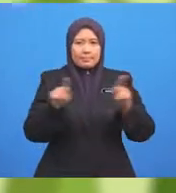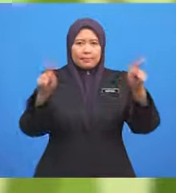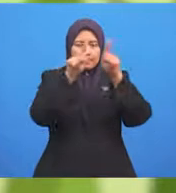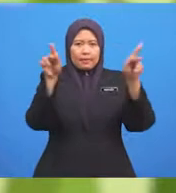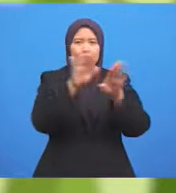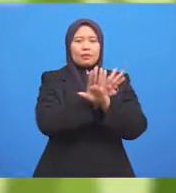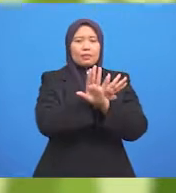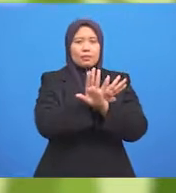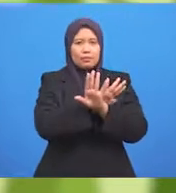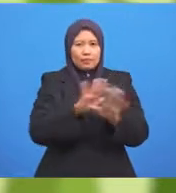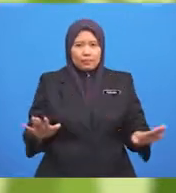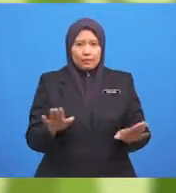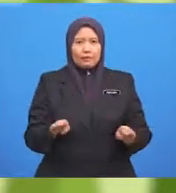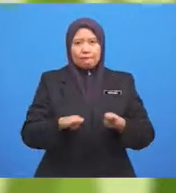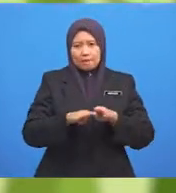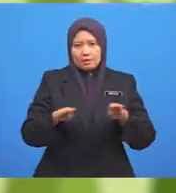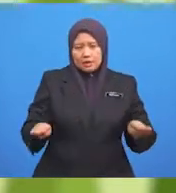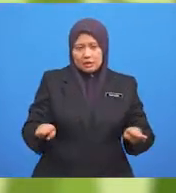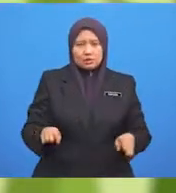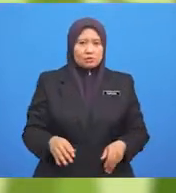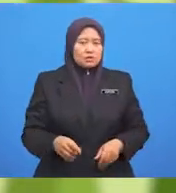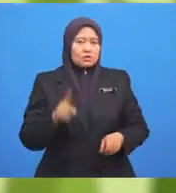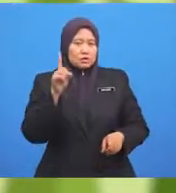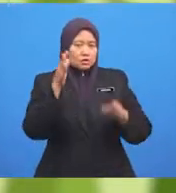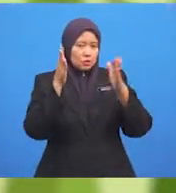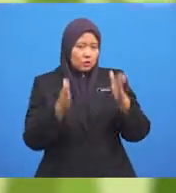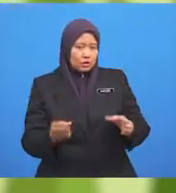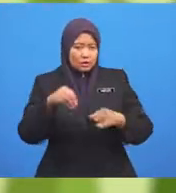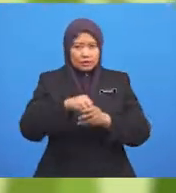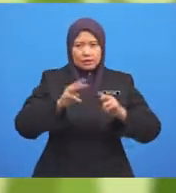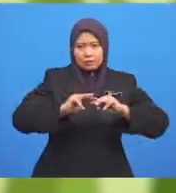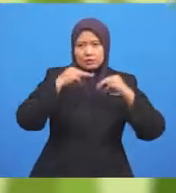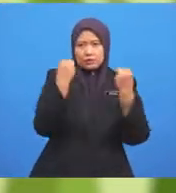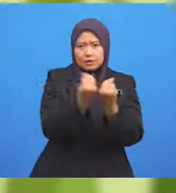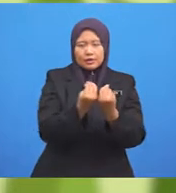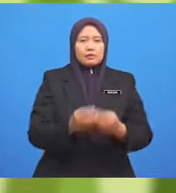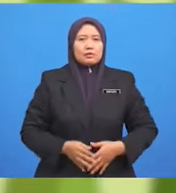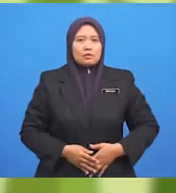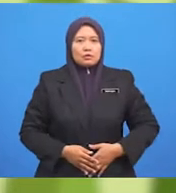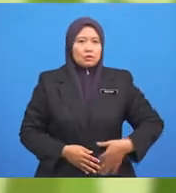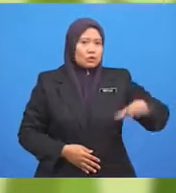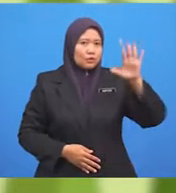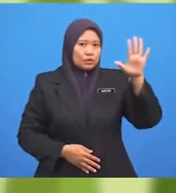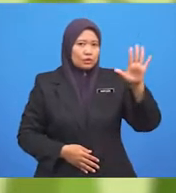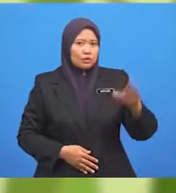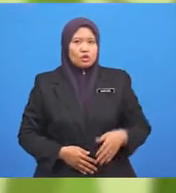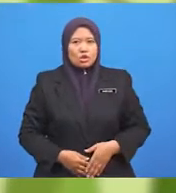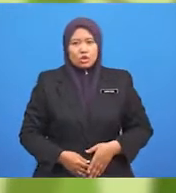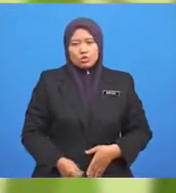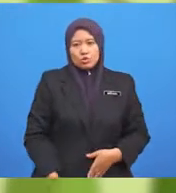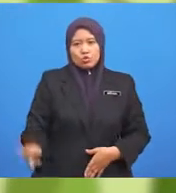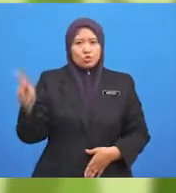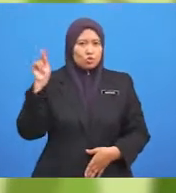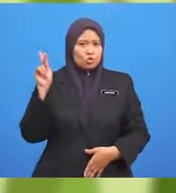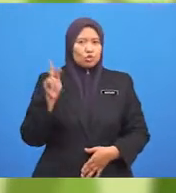membezakan seseorang dalam masyarakat. Persoalan kelima pula, persoalan memperkukuh perpaduan